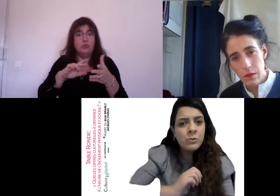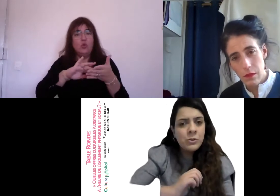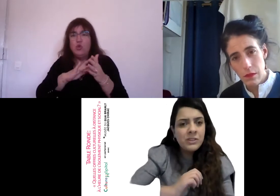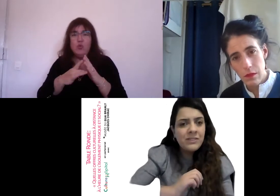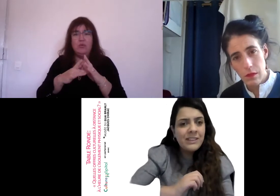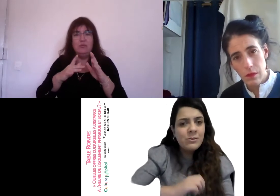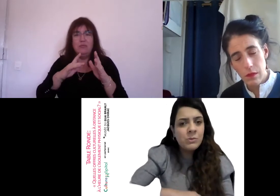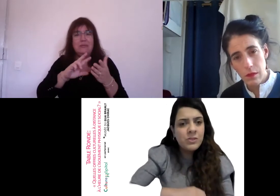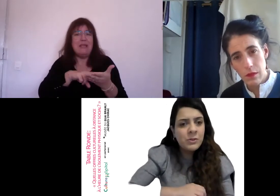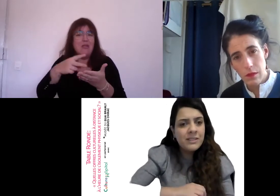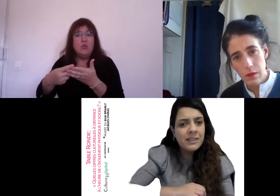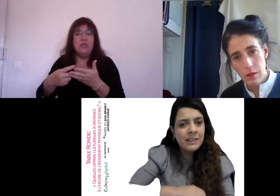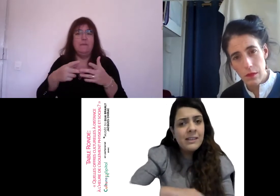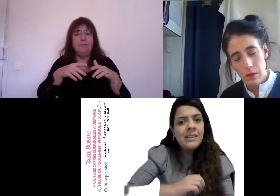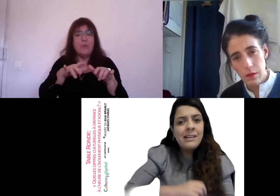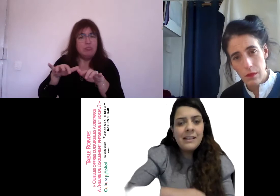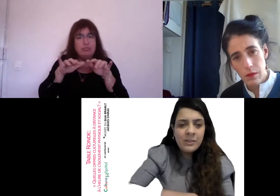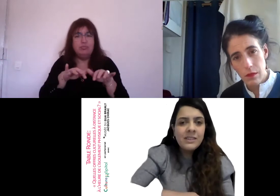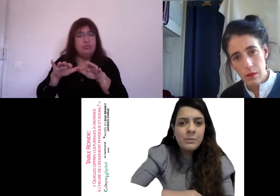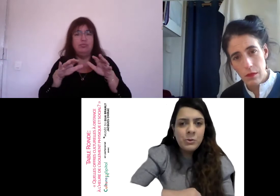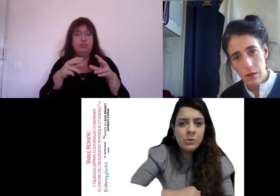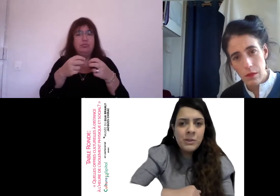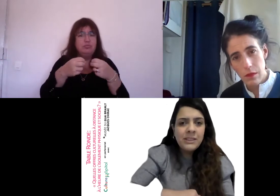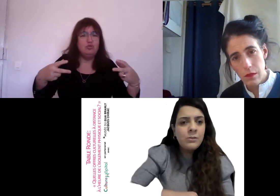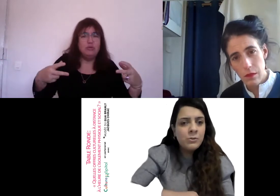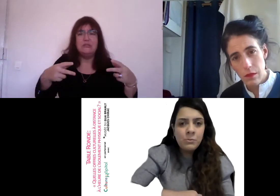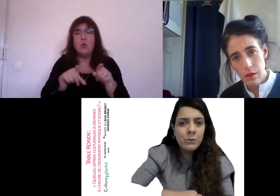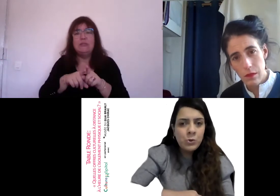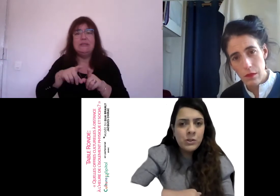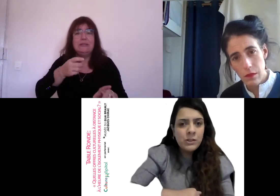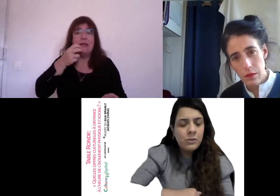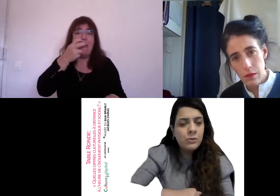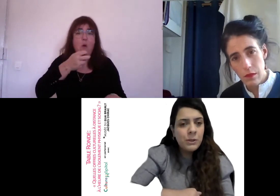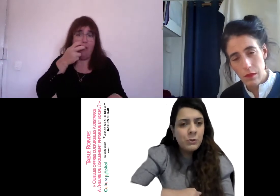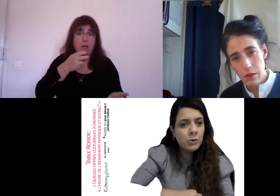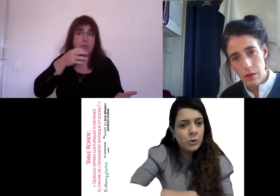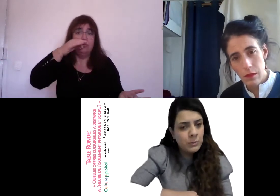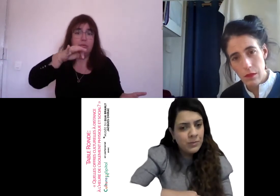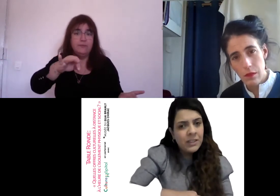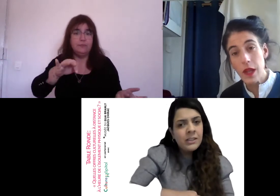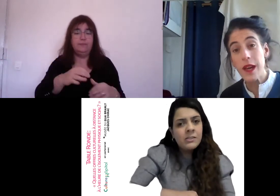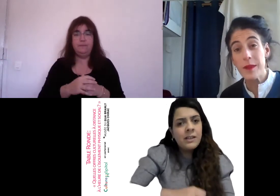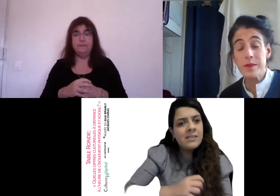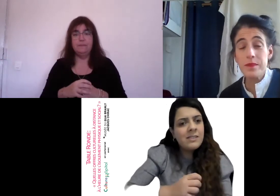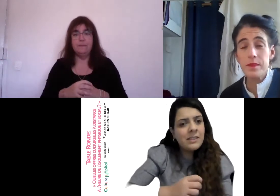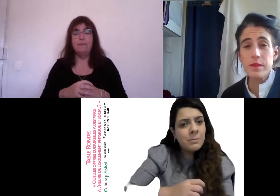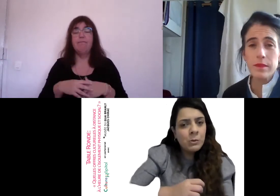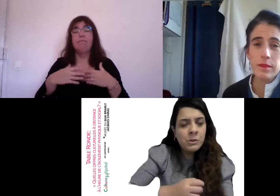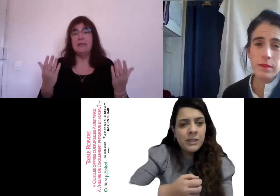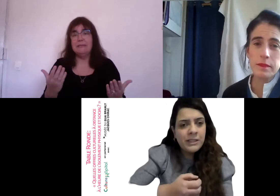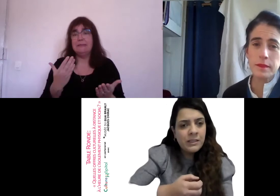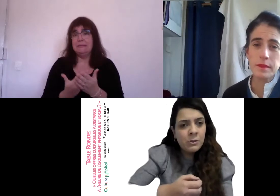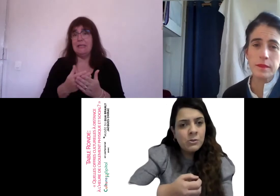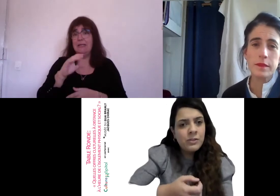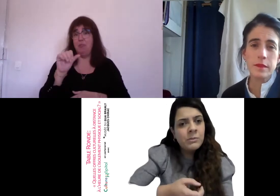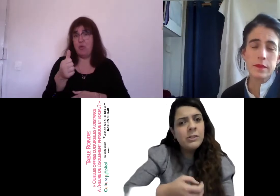les notions scientifiques qui sont mentionnées, etc., les transcriptions automatiques ne font pas toujours le job. Voilà, ça c'était pour le